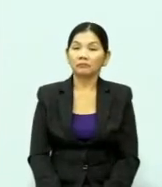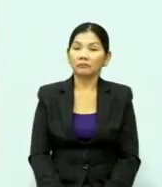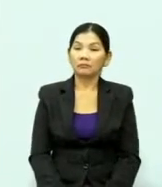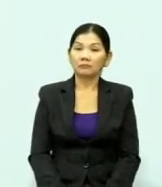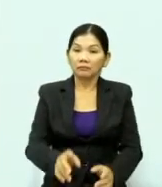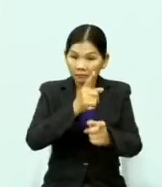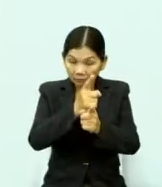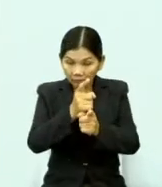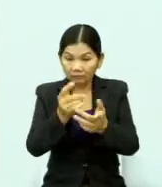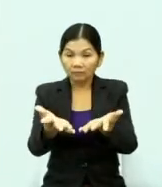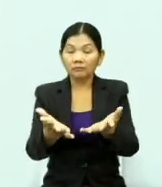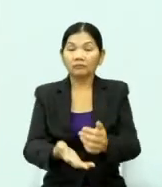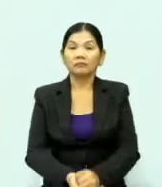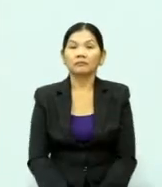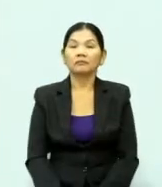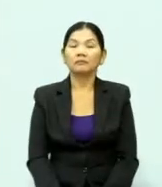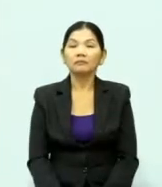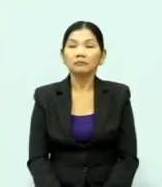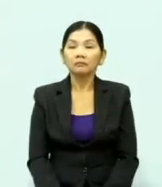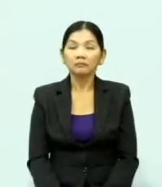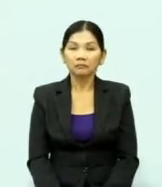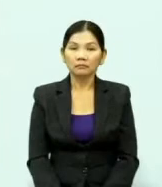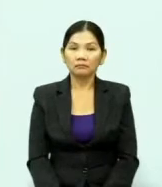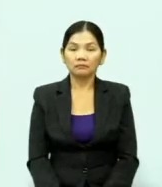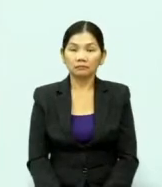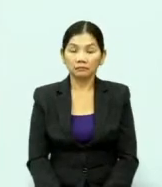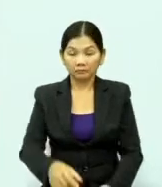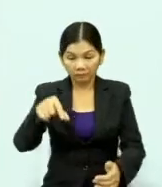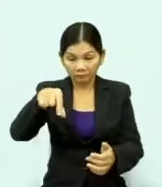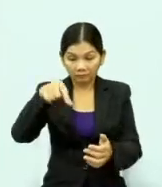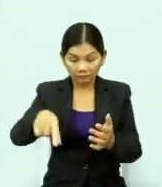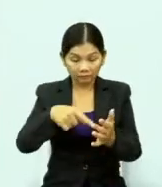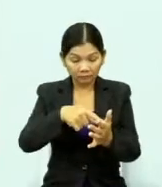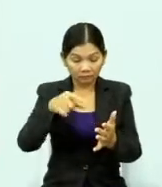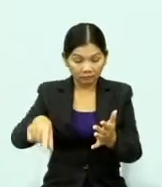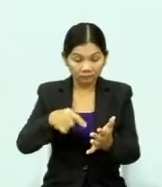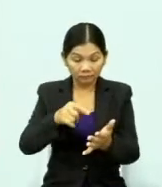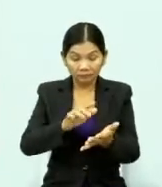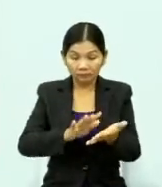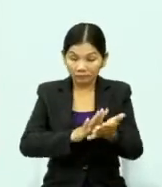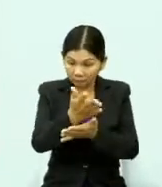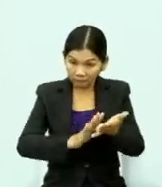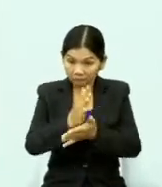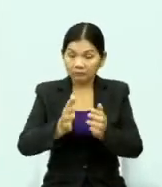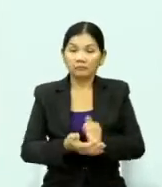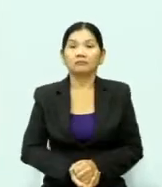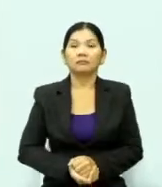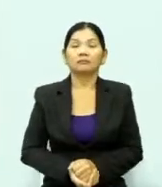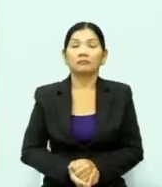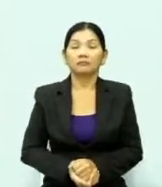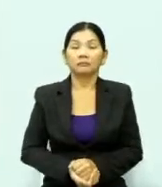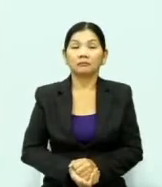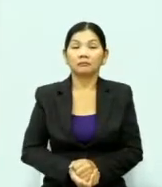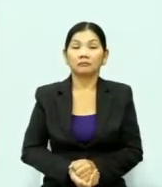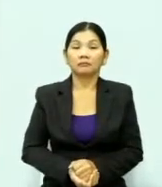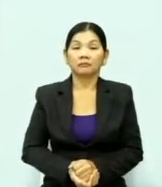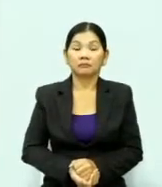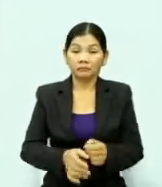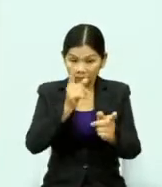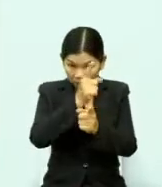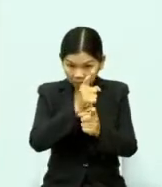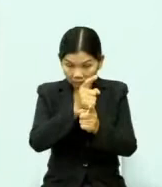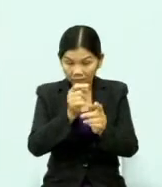thầm mạch mình chà con chà thầm kệ kệ năng chà con nó chà dương cứ trăm